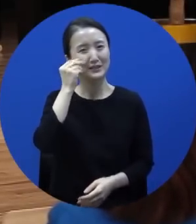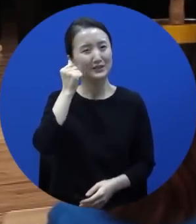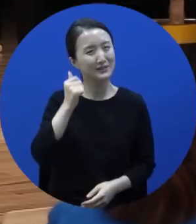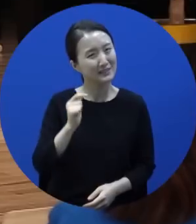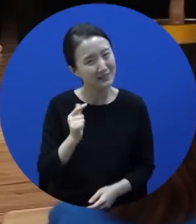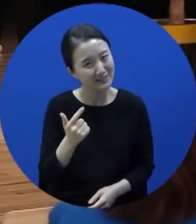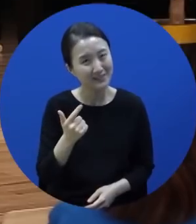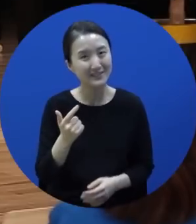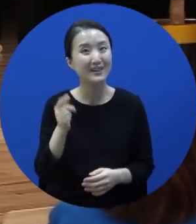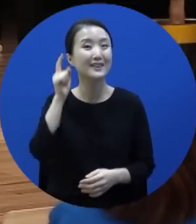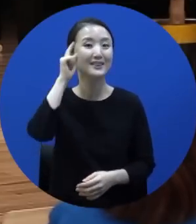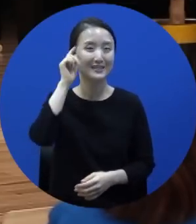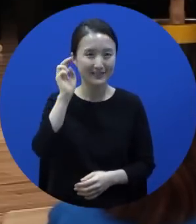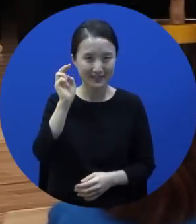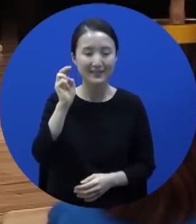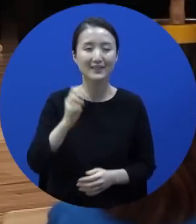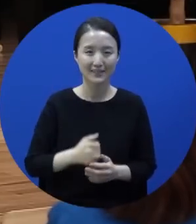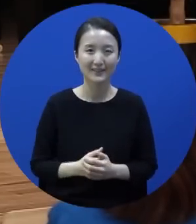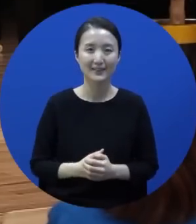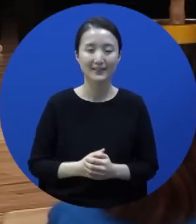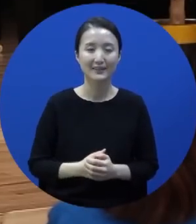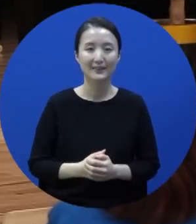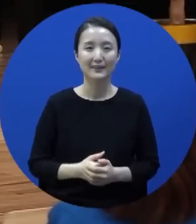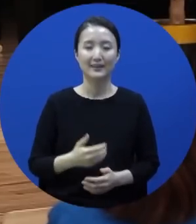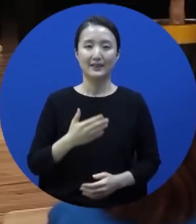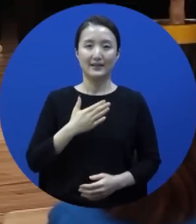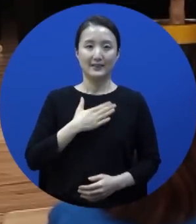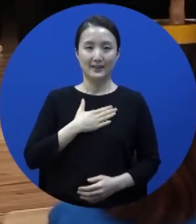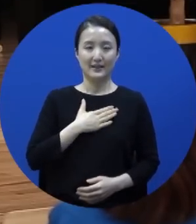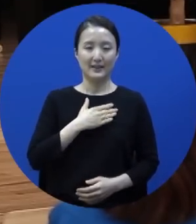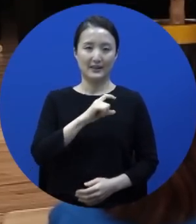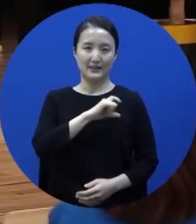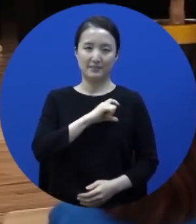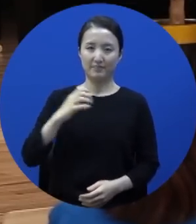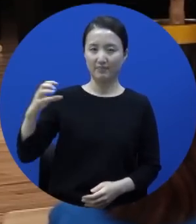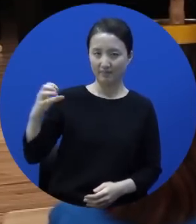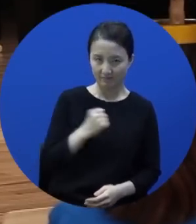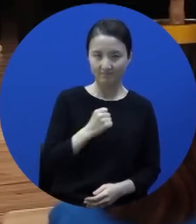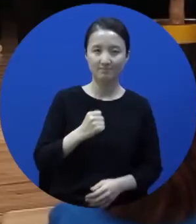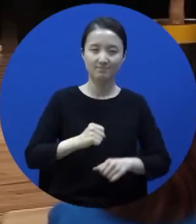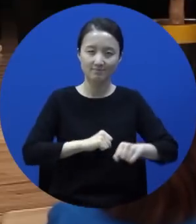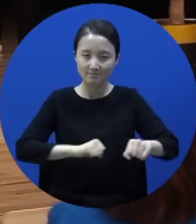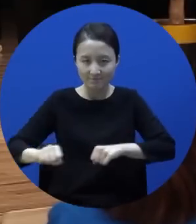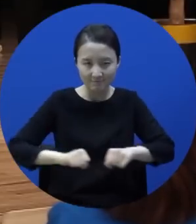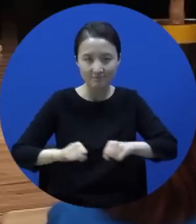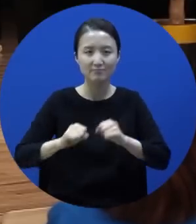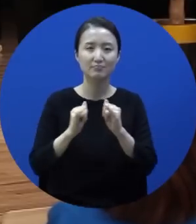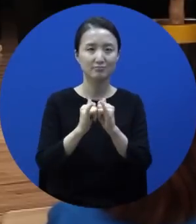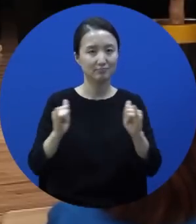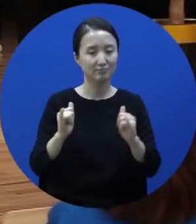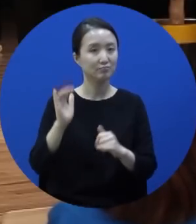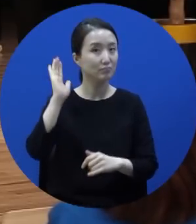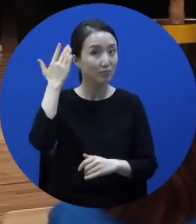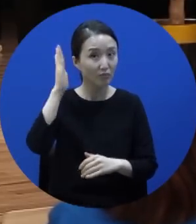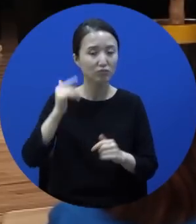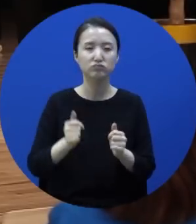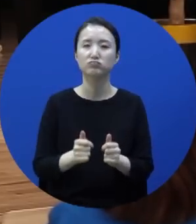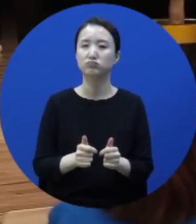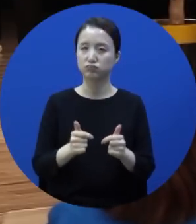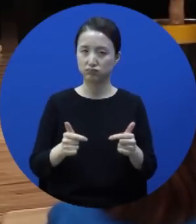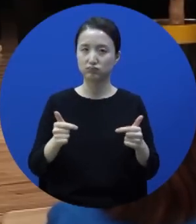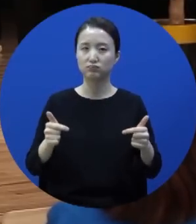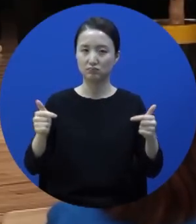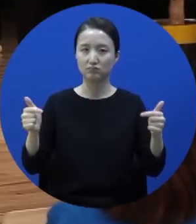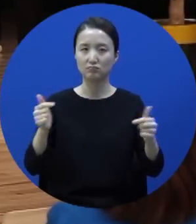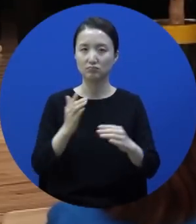자기의 이름값으로 자신의 브랜드로 세상을 살아가는 분들이 정말 많아지고 있는데요. 네. 지금 우리가 어떤